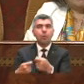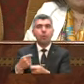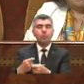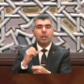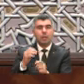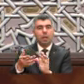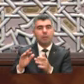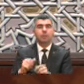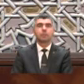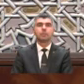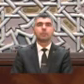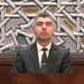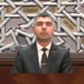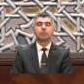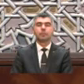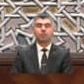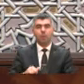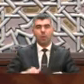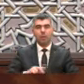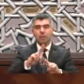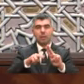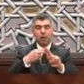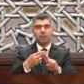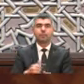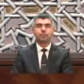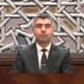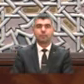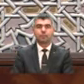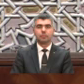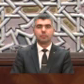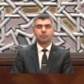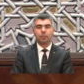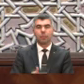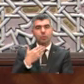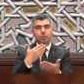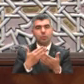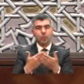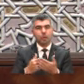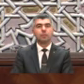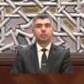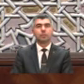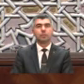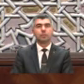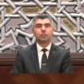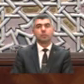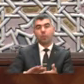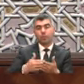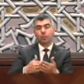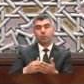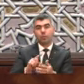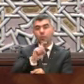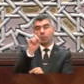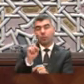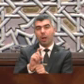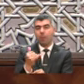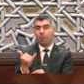الرقمي، وشكرا. تفضلوا سيد الوزيرة. شكرا سيد نائب المحترم على طرح هذا